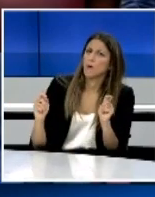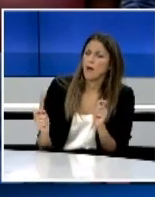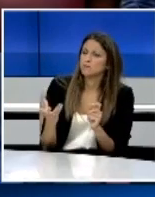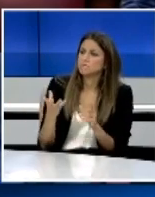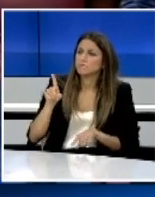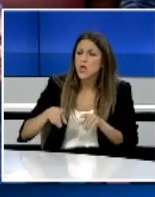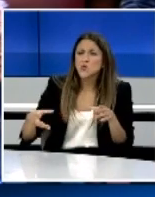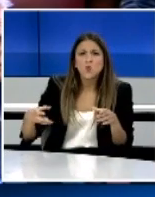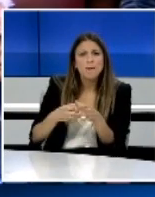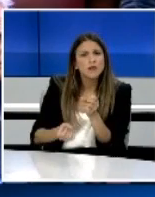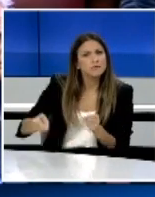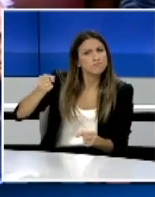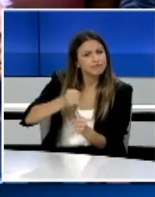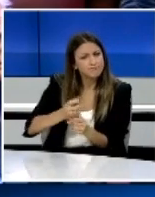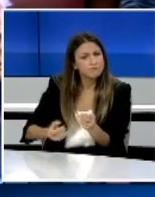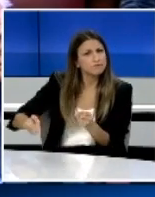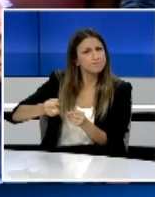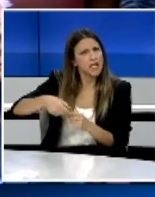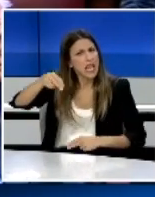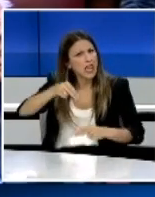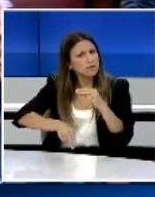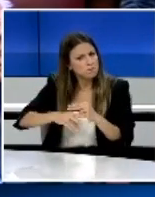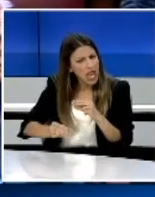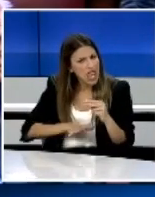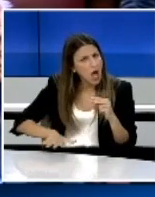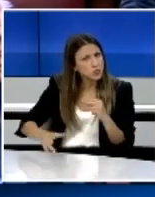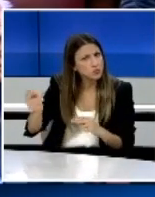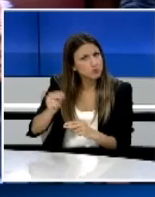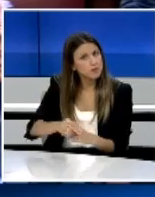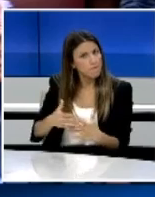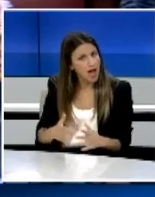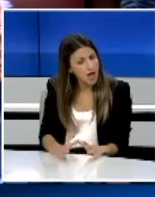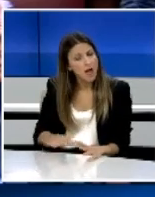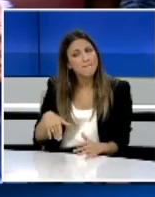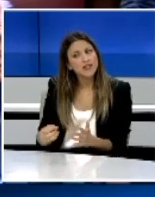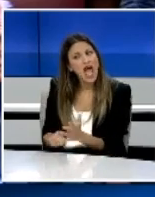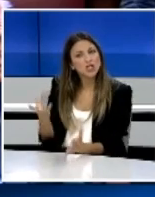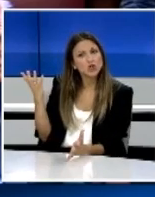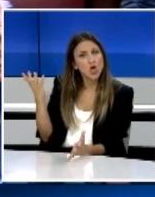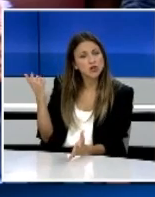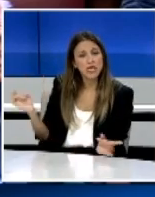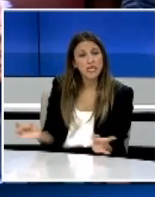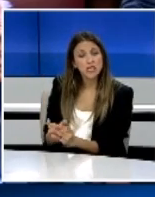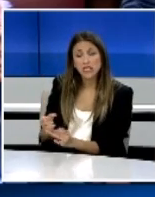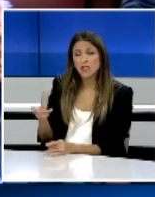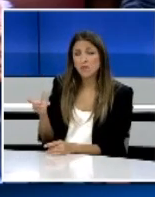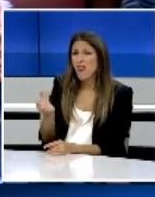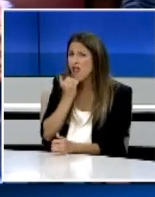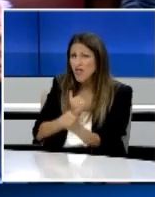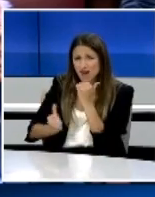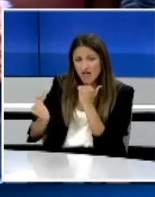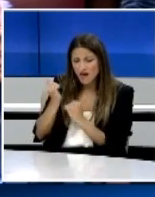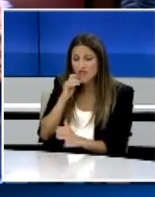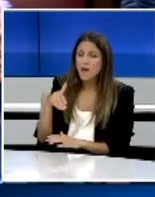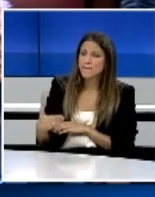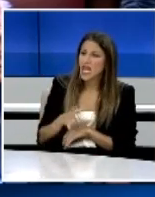κυβέρνησαν τον τόπο εκρήθησαν και για τις επιλογές τους τα χρόνια εκείνα, αλλά και για τις μετέπειτα επιλογές τους. Η κριτική που άσκησα